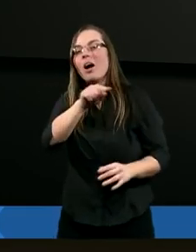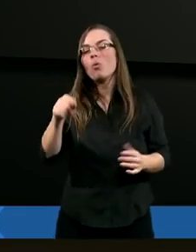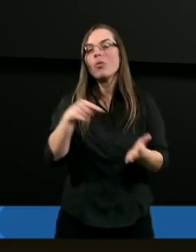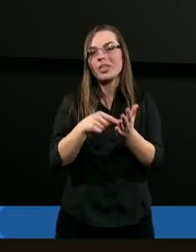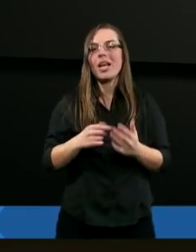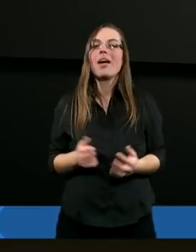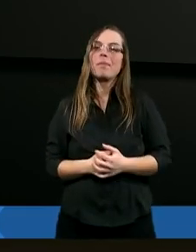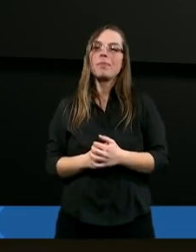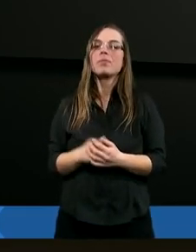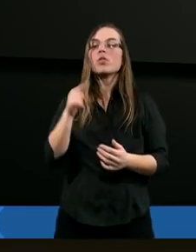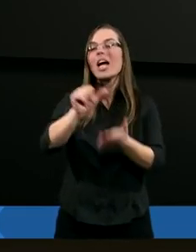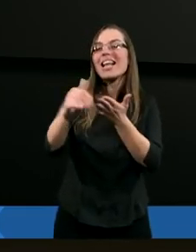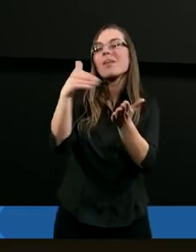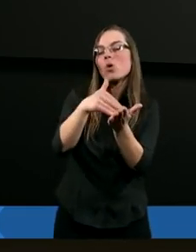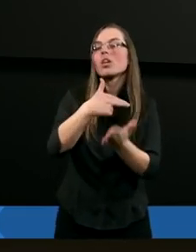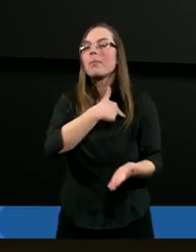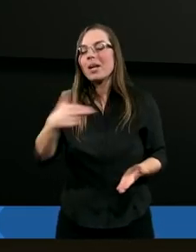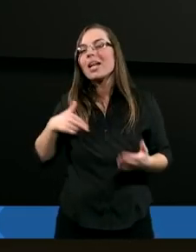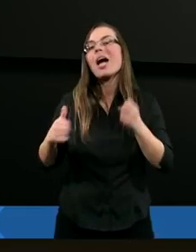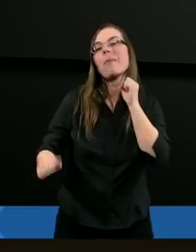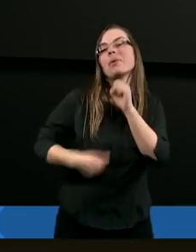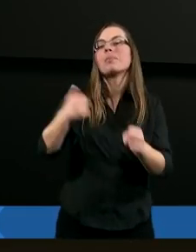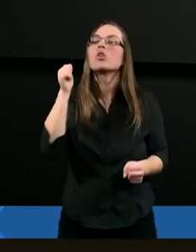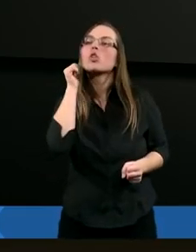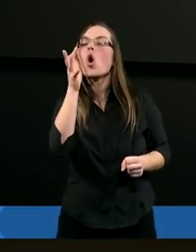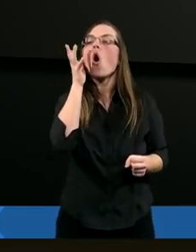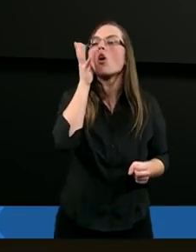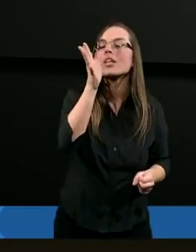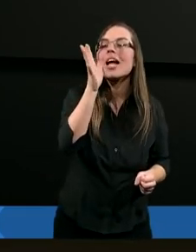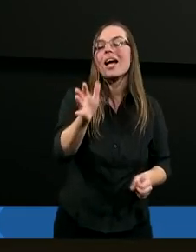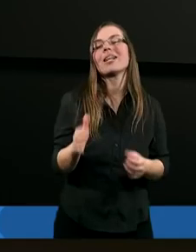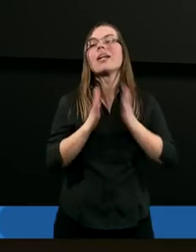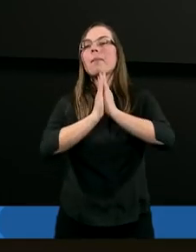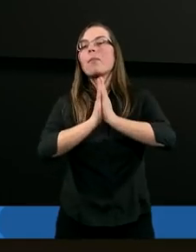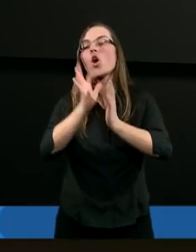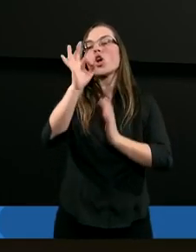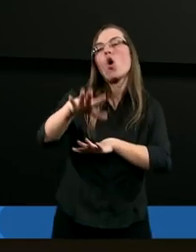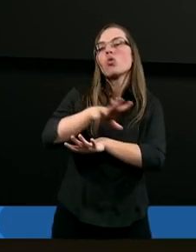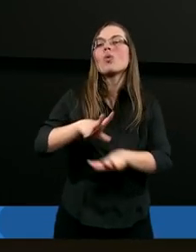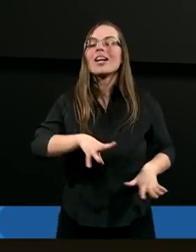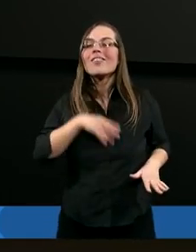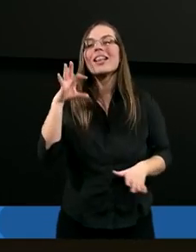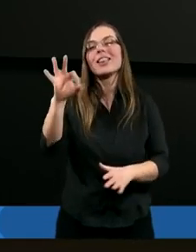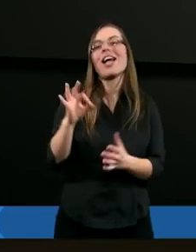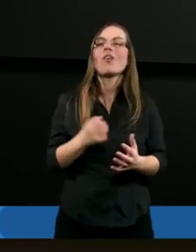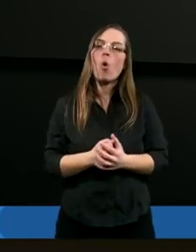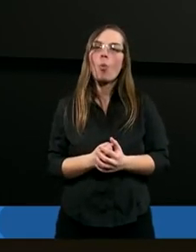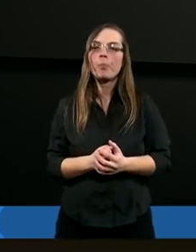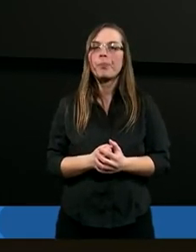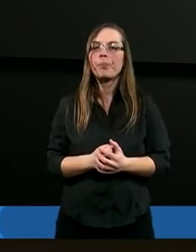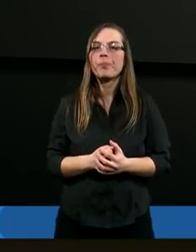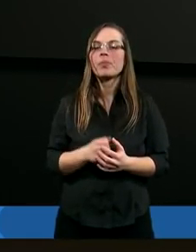go. I to jest potrzebne nam, żebyśmy codziennie prosili o Ducha Świętego